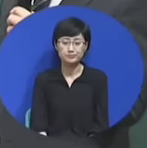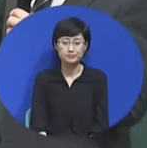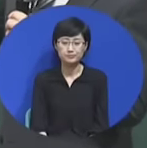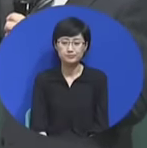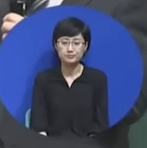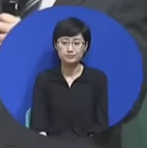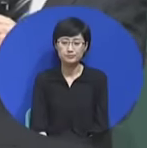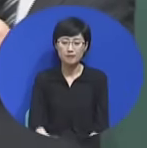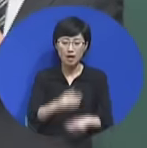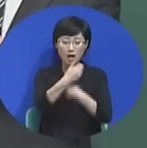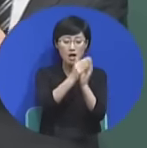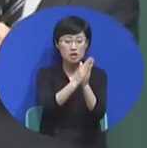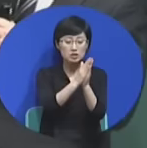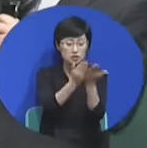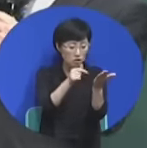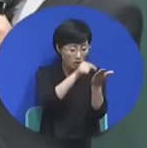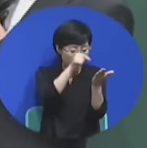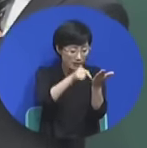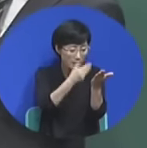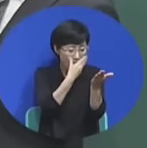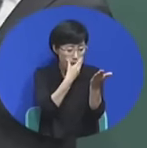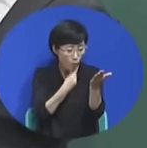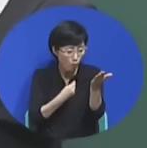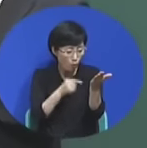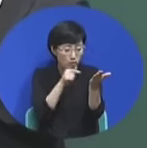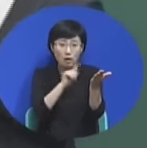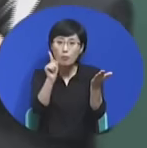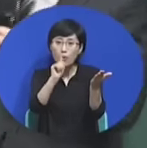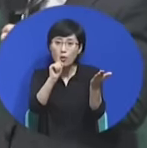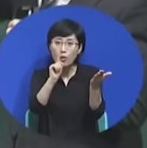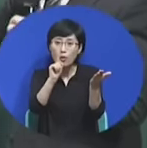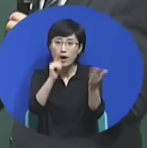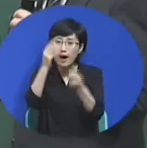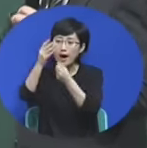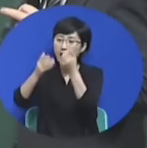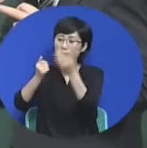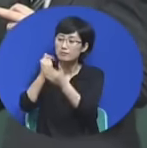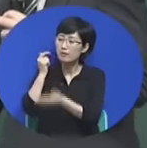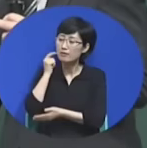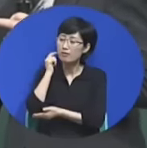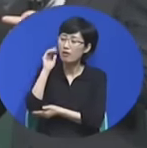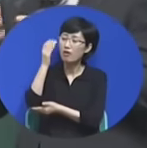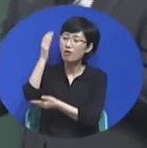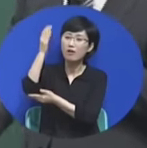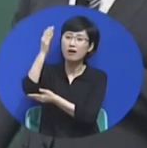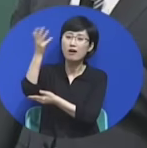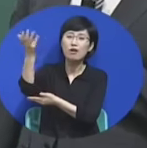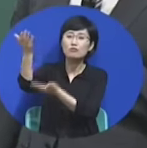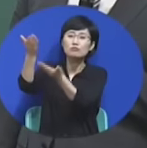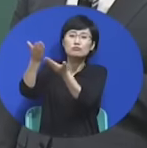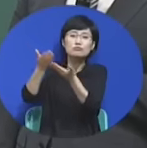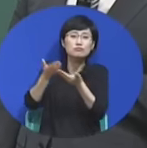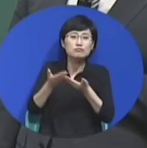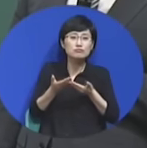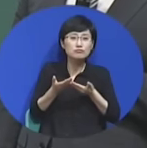那么用人类的词汇把这个生命描绘成是福气。 그 성경이 말하는 복은 하나님의 영광이 임해서 나에게 생명이 주어지는 거예요.